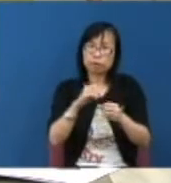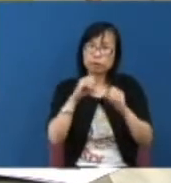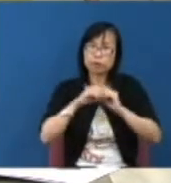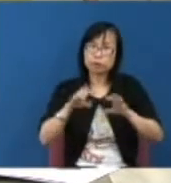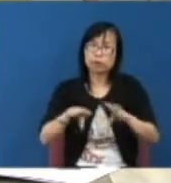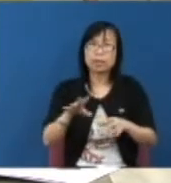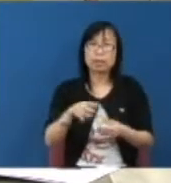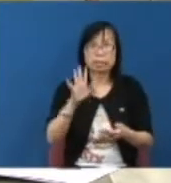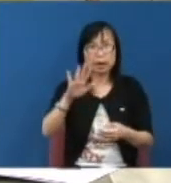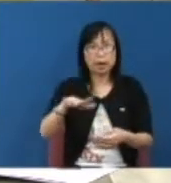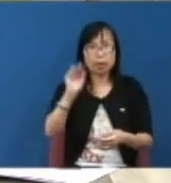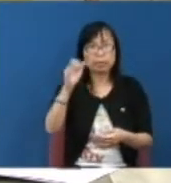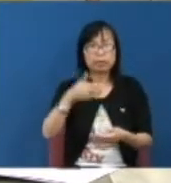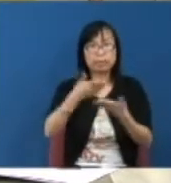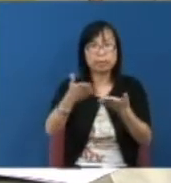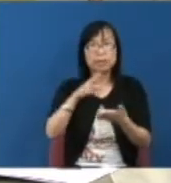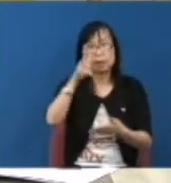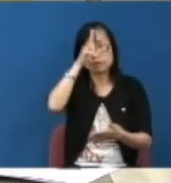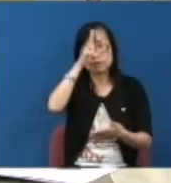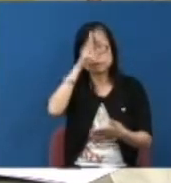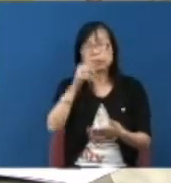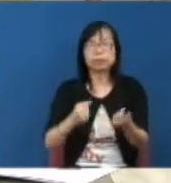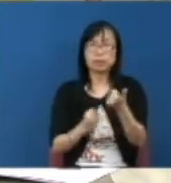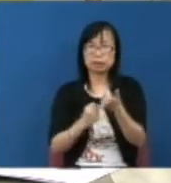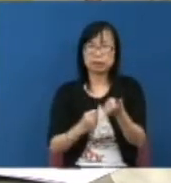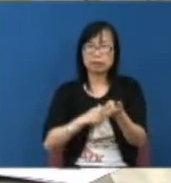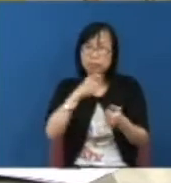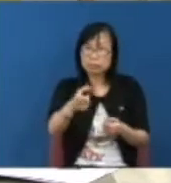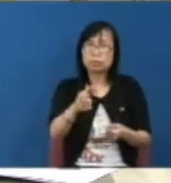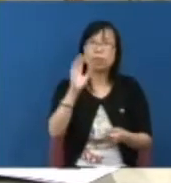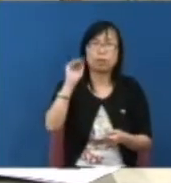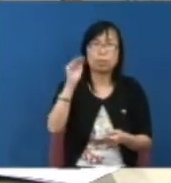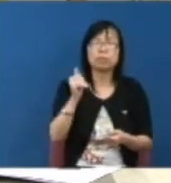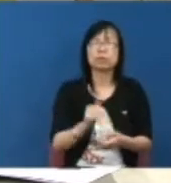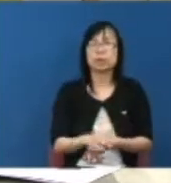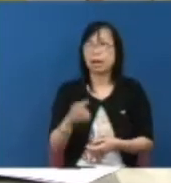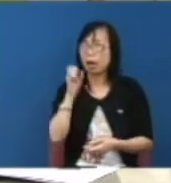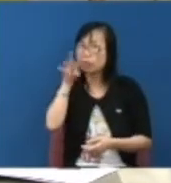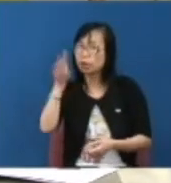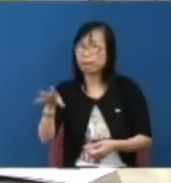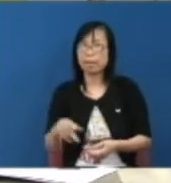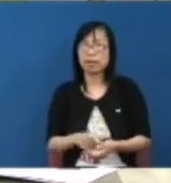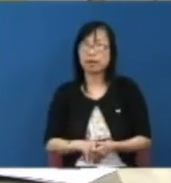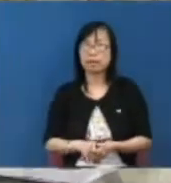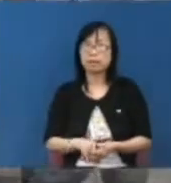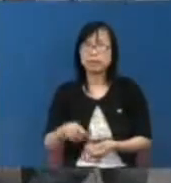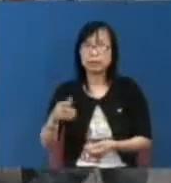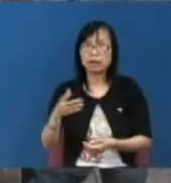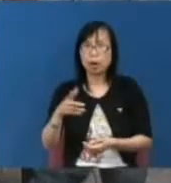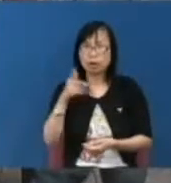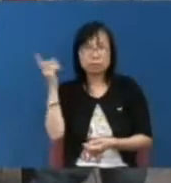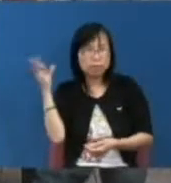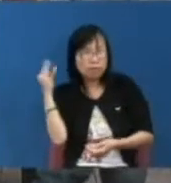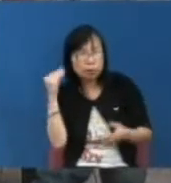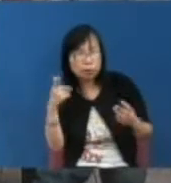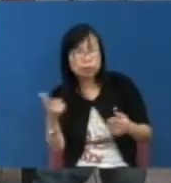到政府嘅資助更加多啲咯，咁合理噶嘛。 其實因為 Jackie， 我都想問一下你，我自己都聽好多業界講